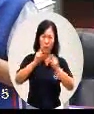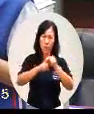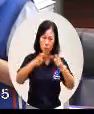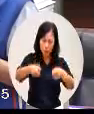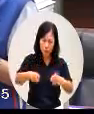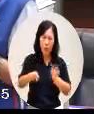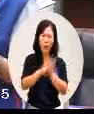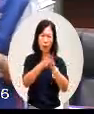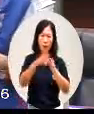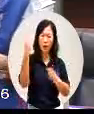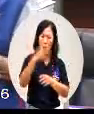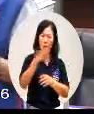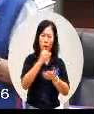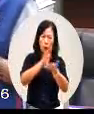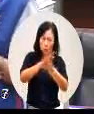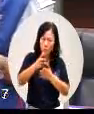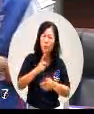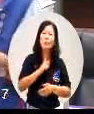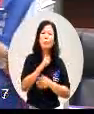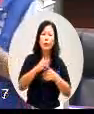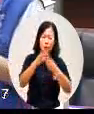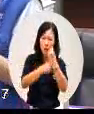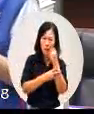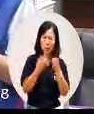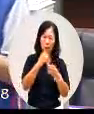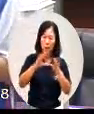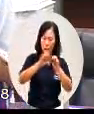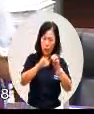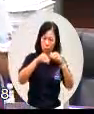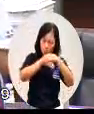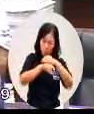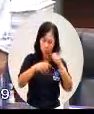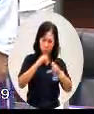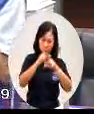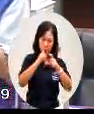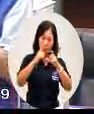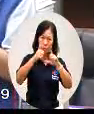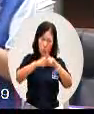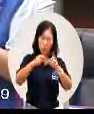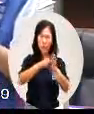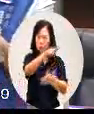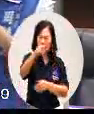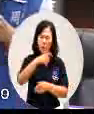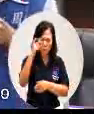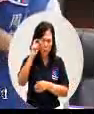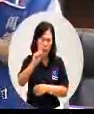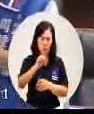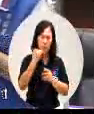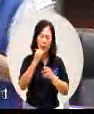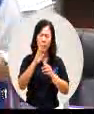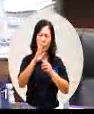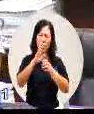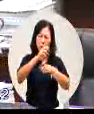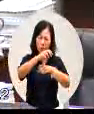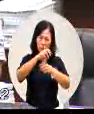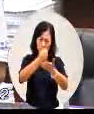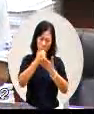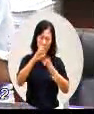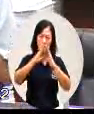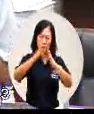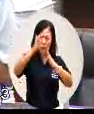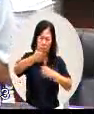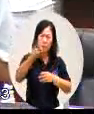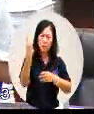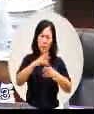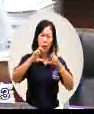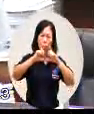清风里、哦、我们土库社区，哦等等的，你也看法安怎？请市长包括综合， 我甲你。你